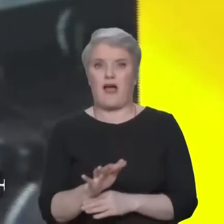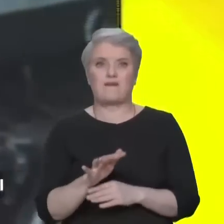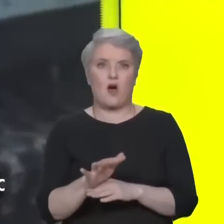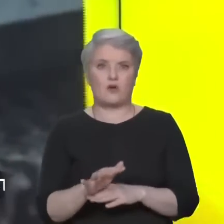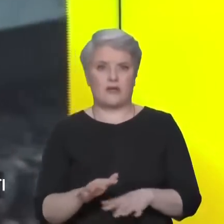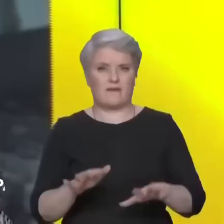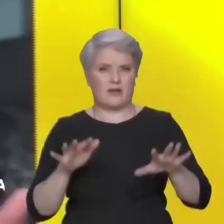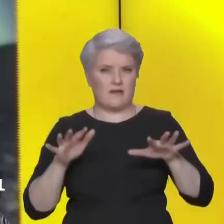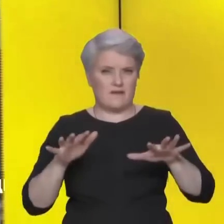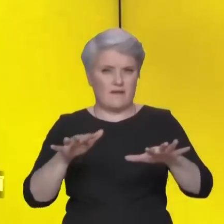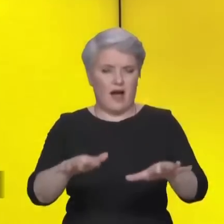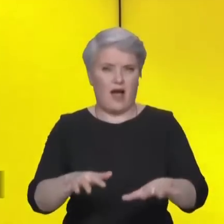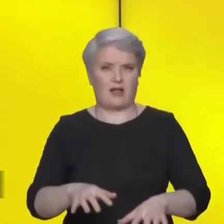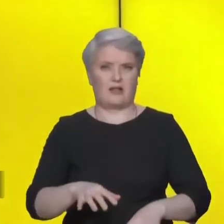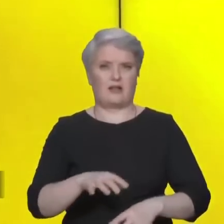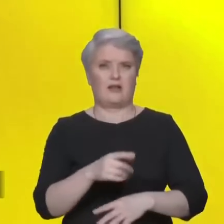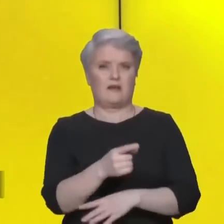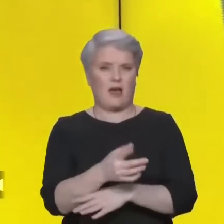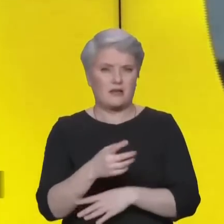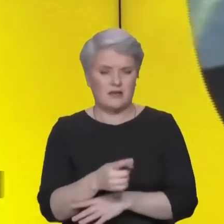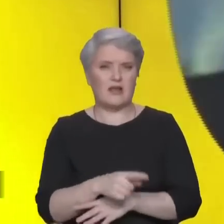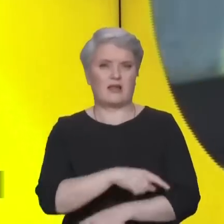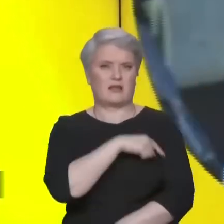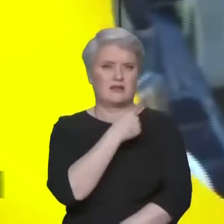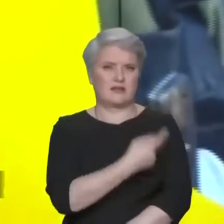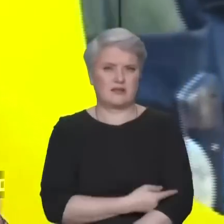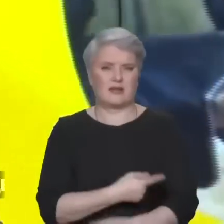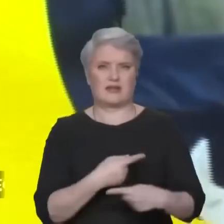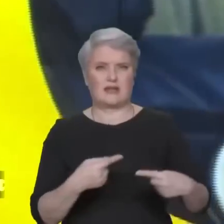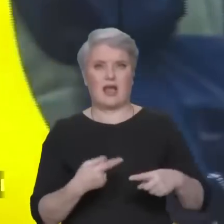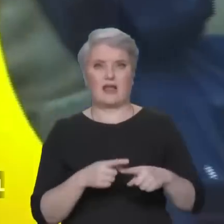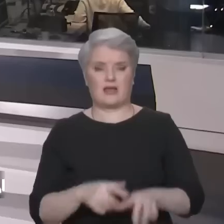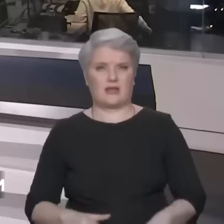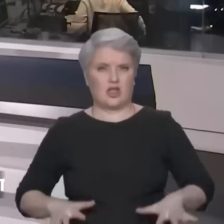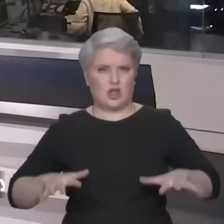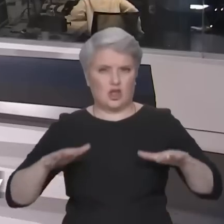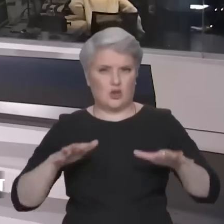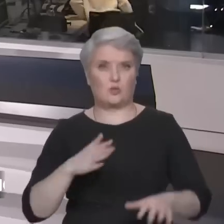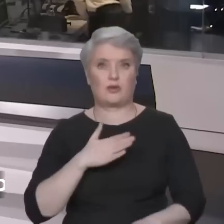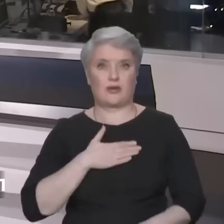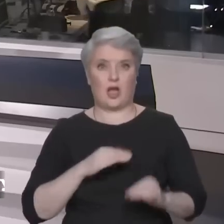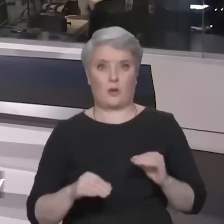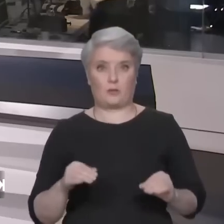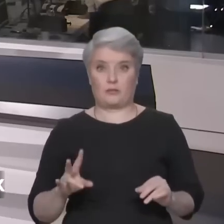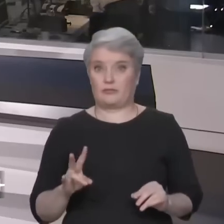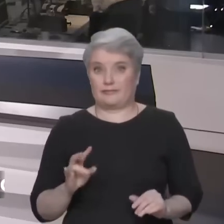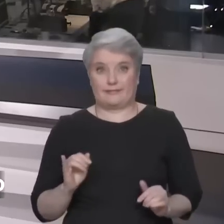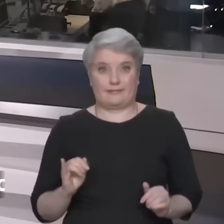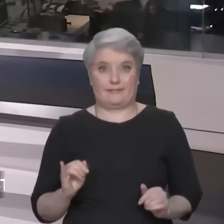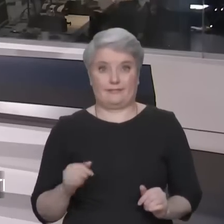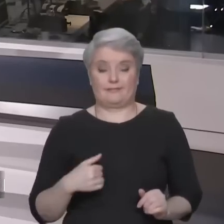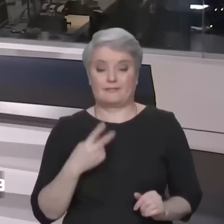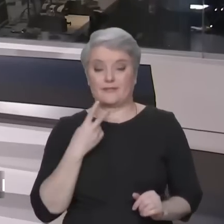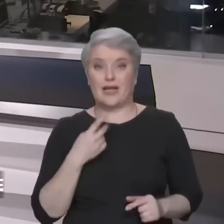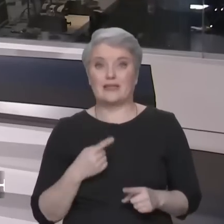вал артилерії, бачимо цю велику кількість сил та засобів, які пішли на штурм наших позицій? Ні. Ми